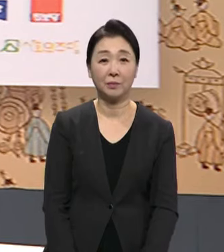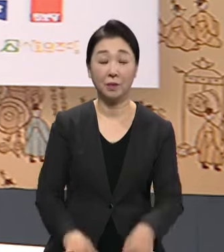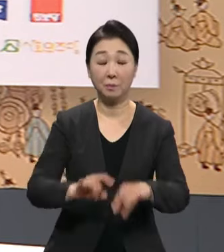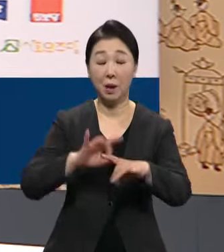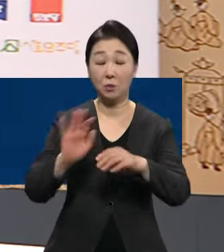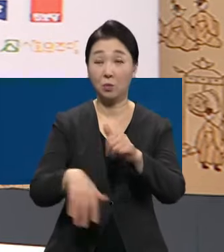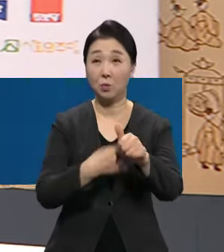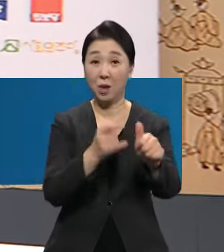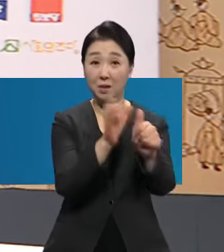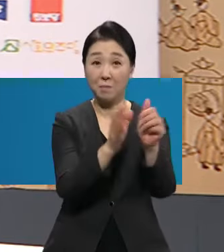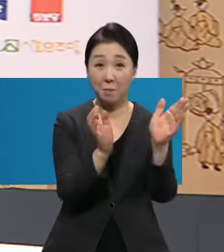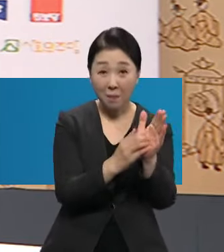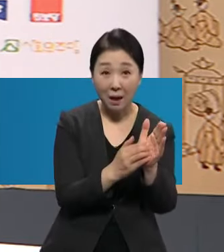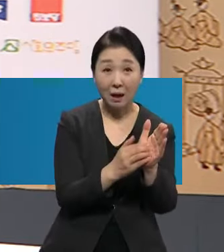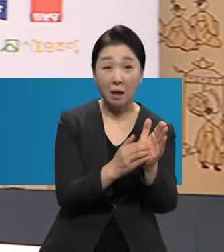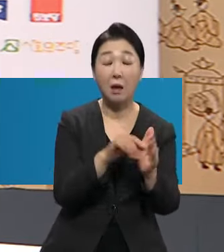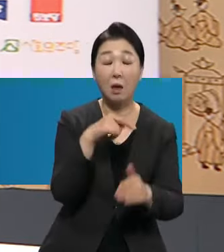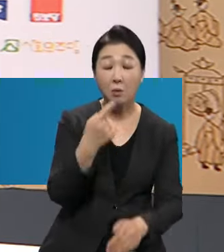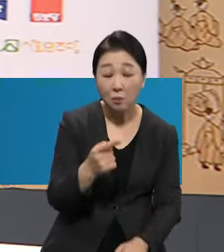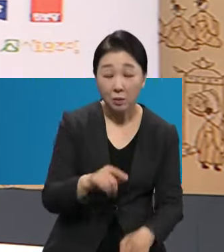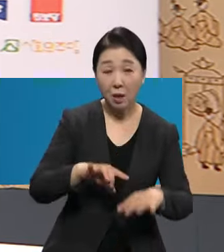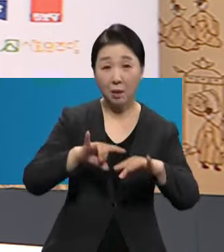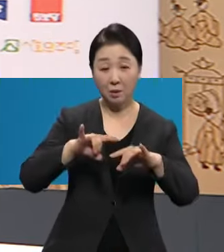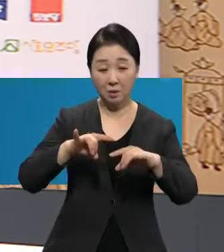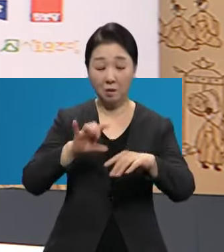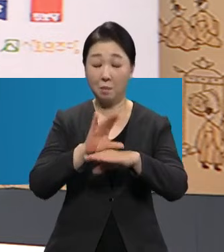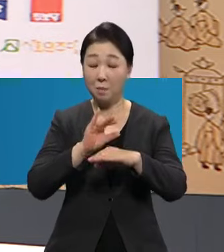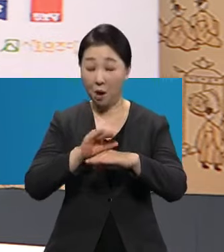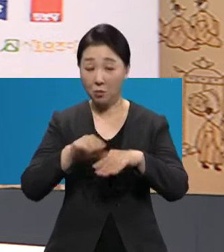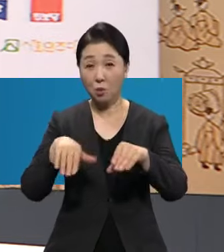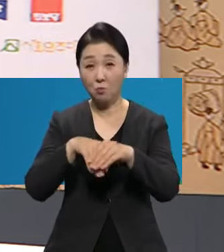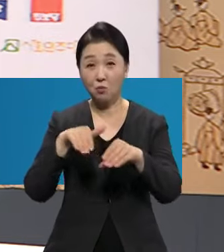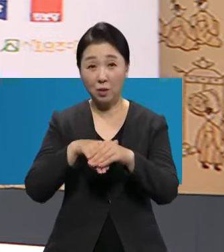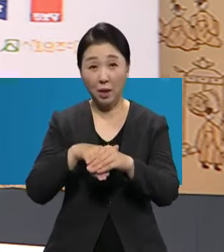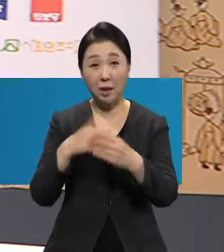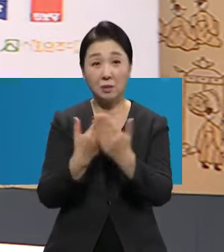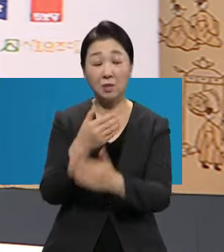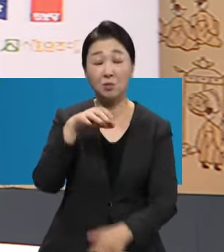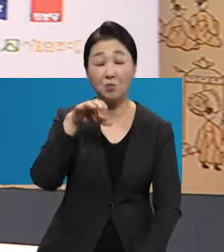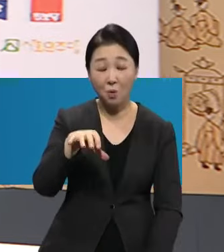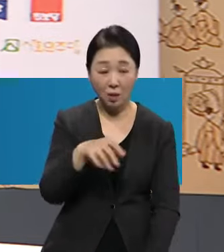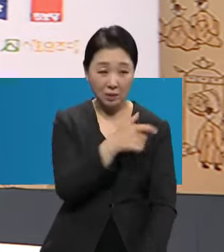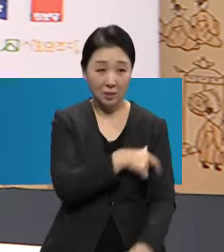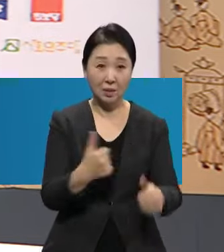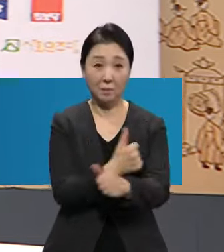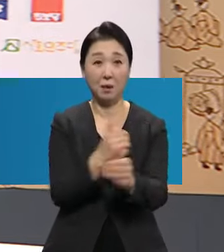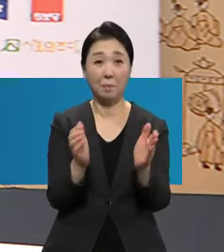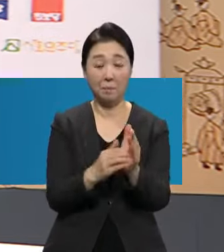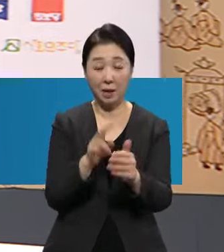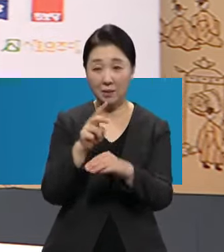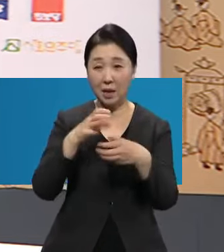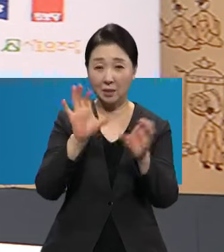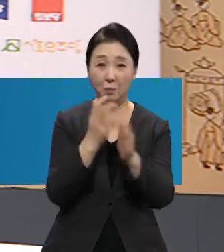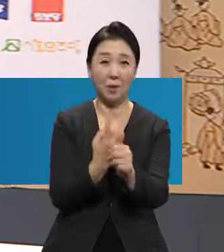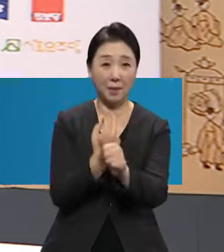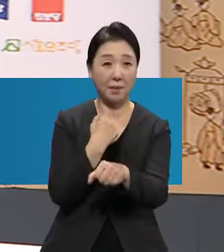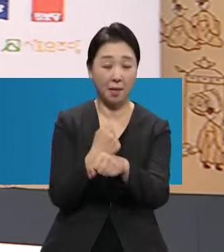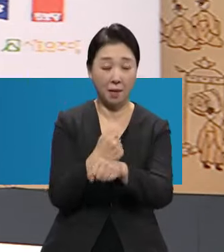임명되자마자 방송문화진흥회 이사진을 교체한 이진숙 방통위원장에 대해 야당이 바로 탄핵을